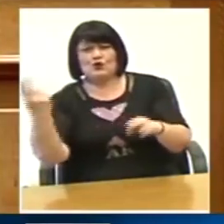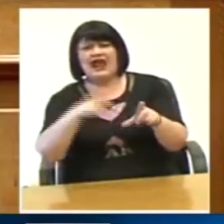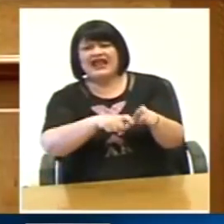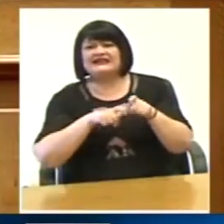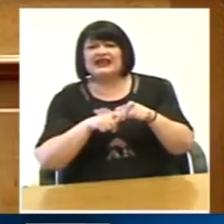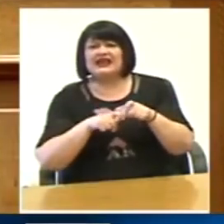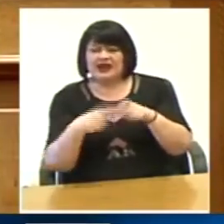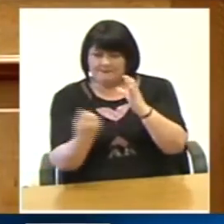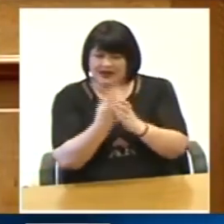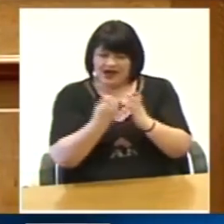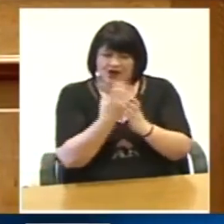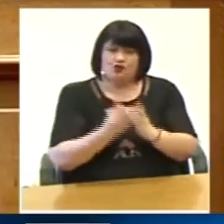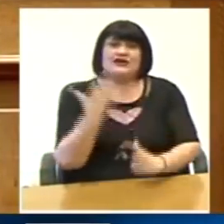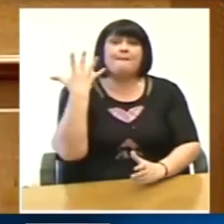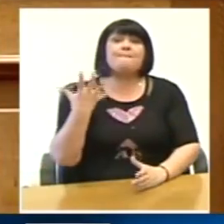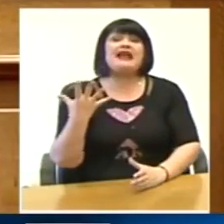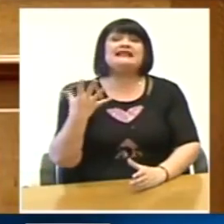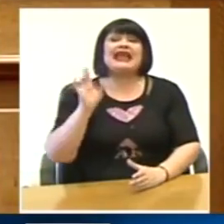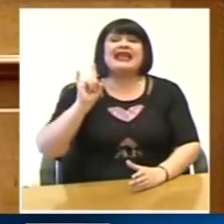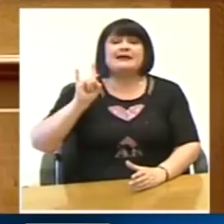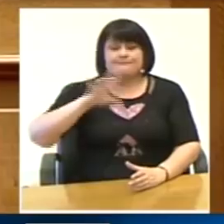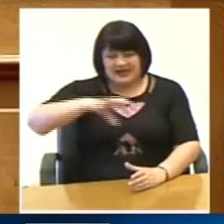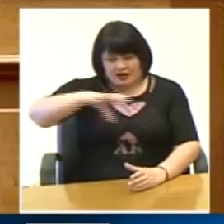παραγωγική δραστηριότητα σε 5 ηπείρους.